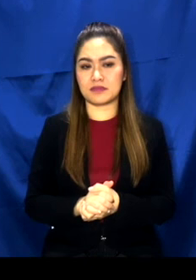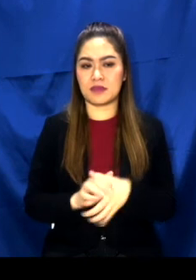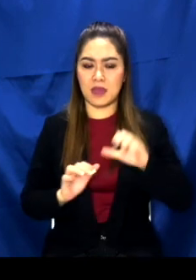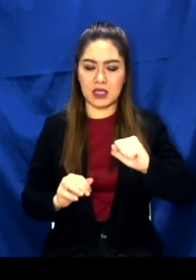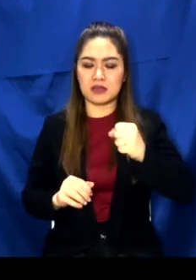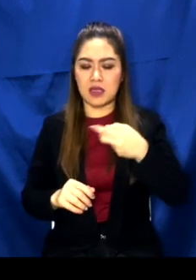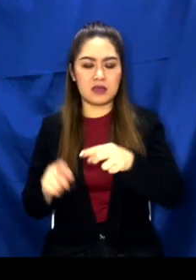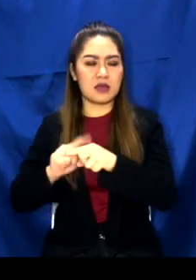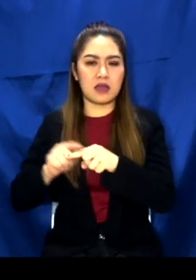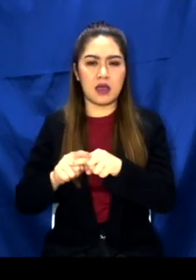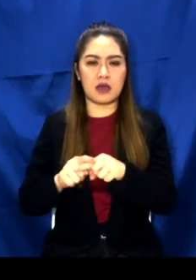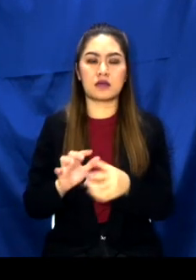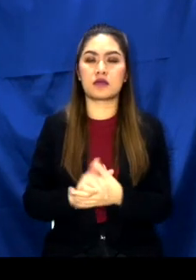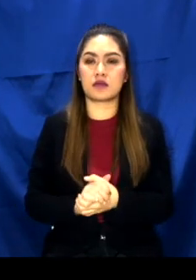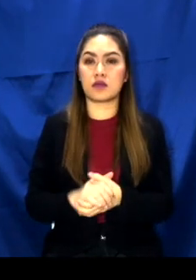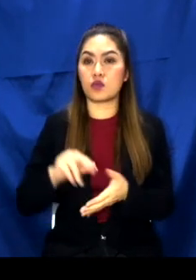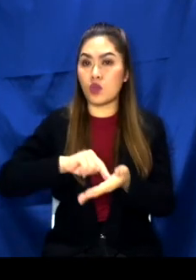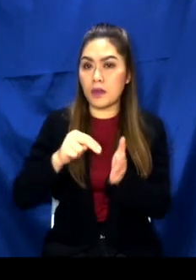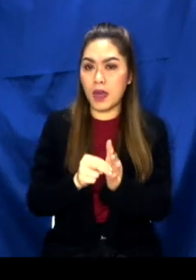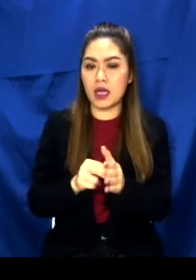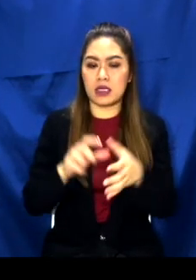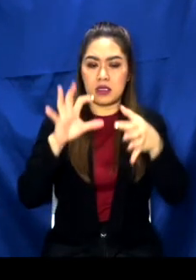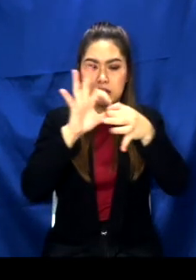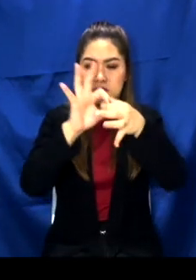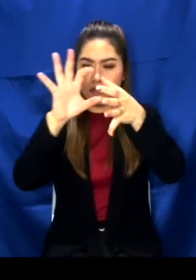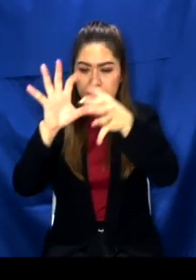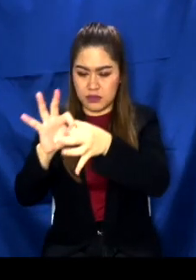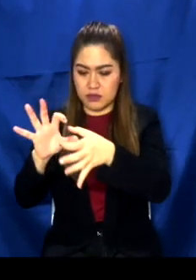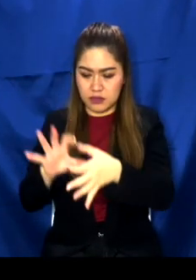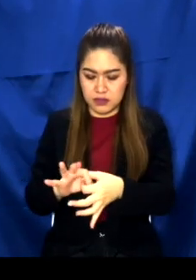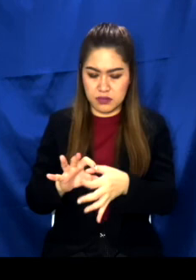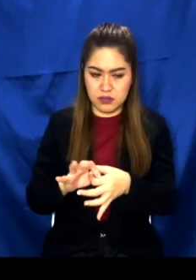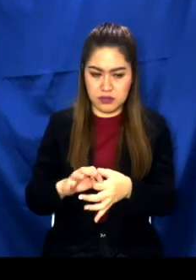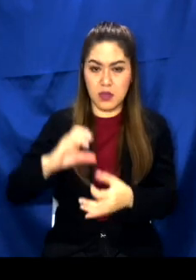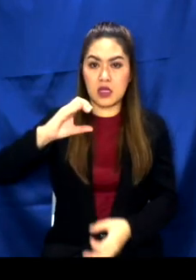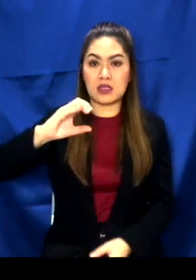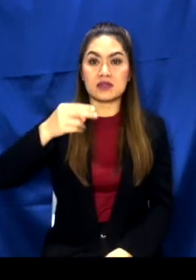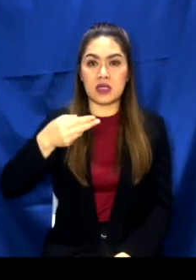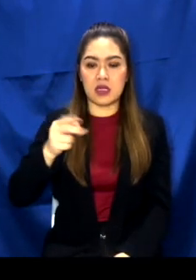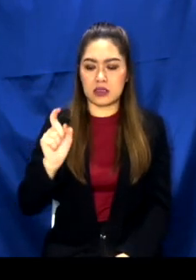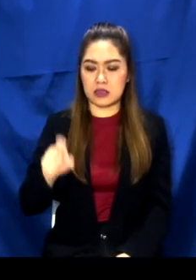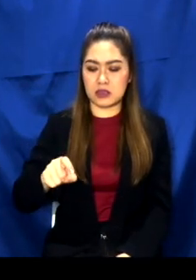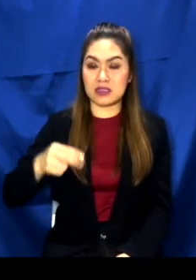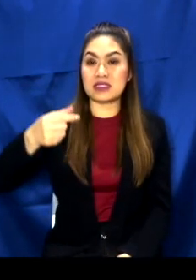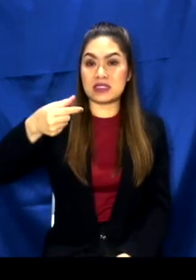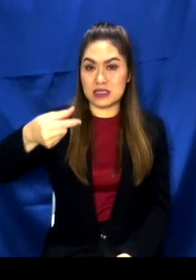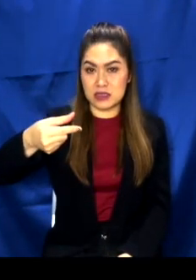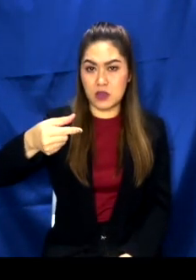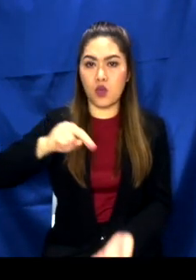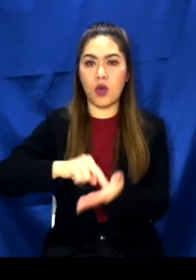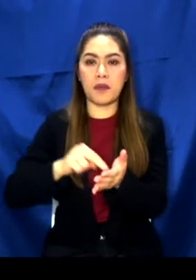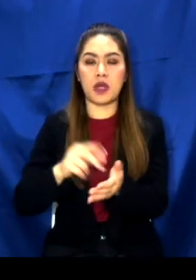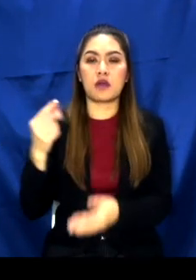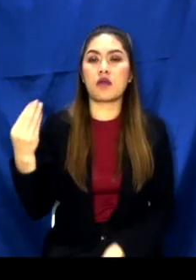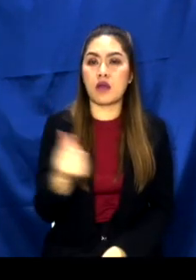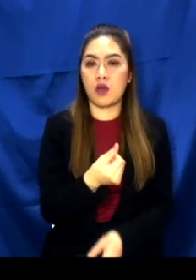กดชิปแล้วเราก็จะกดคอนโทรล G กดคอนโทรล G ก็คือเป็นคีย์ลัดของคำว่ากรุ๊ปนะคะ